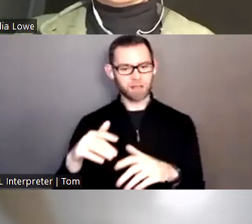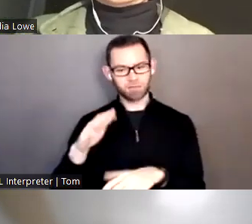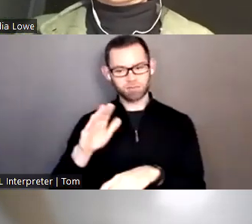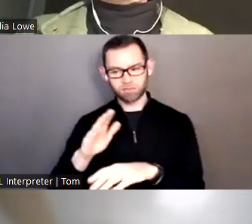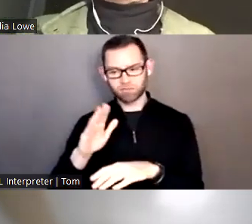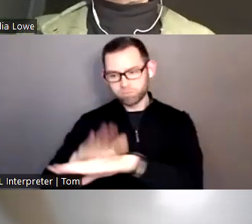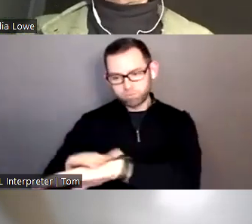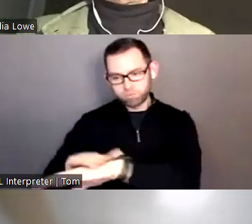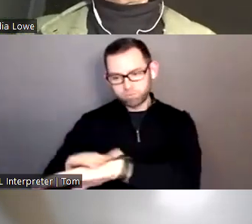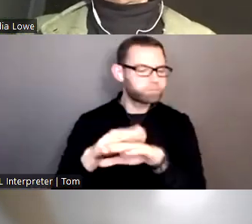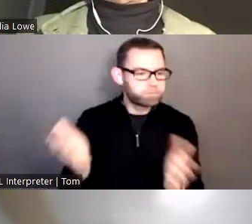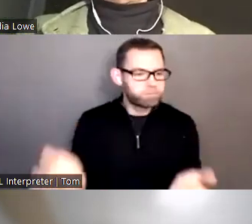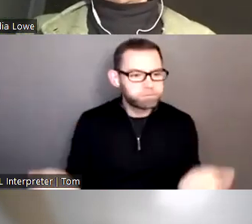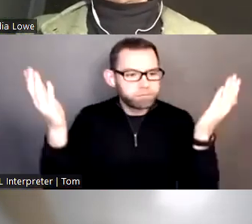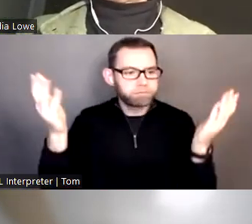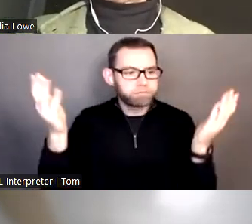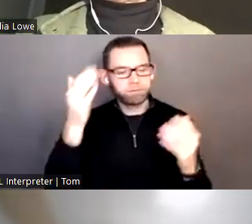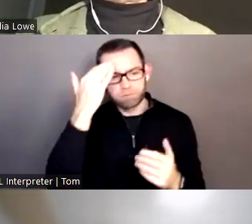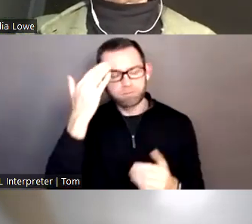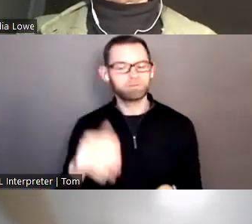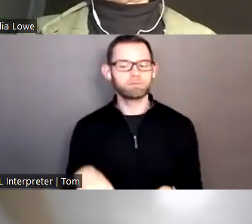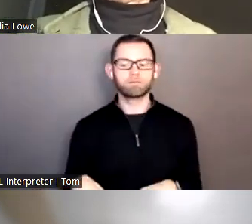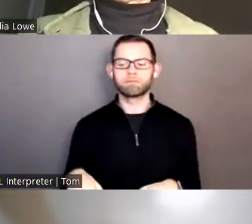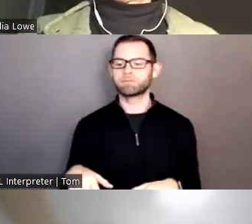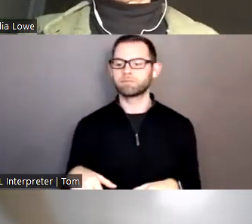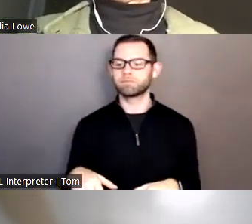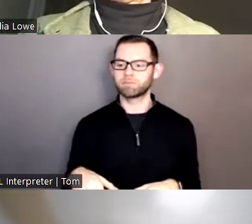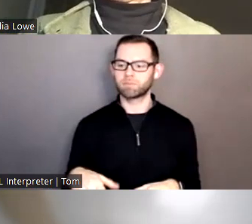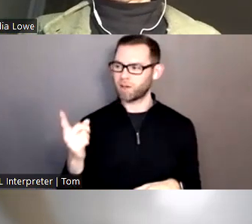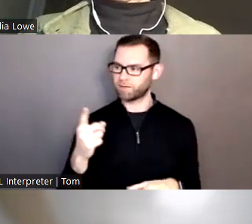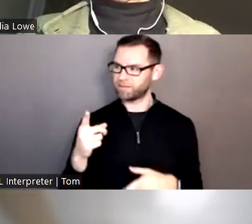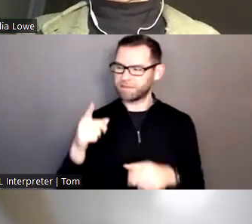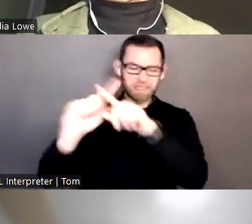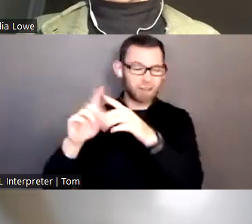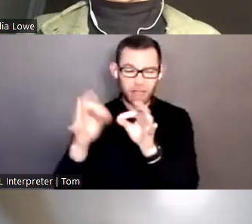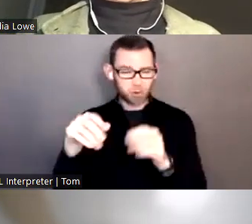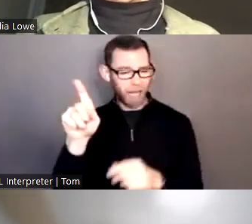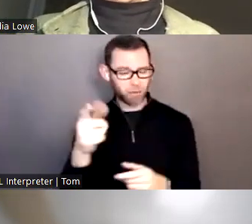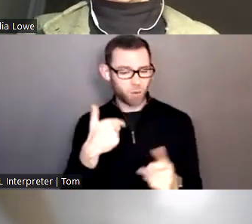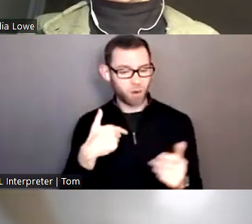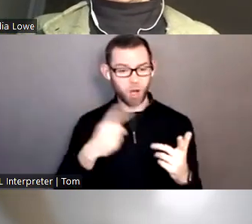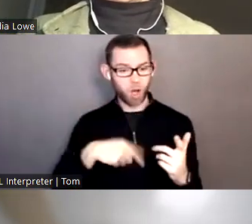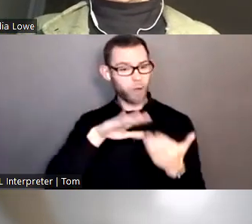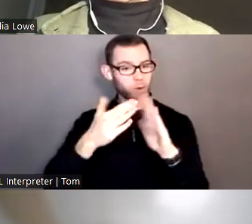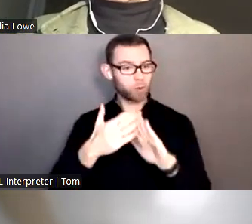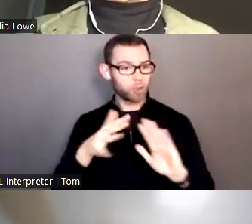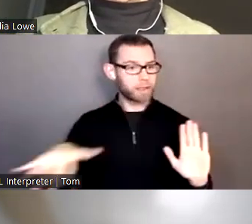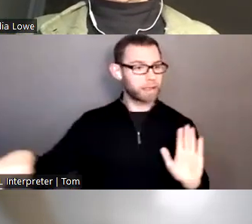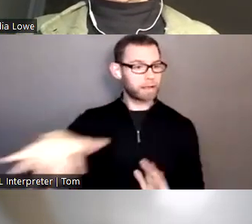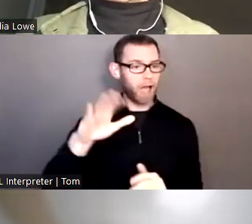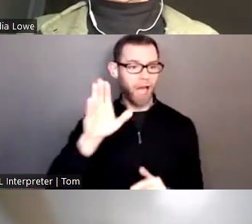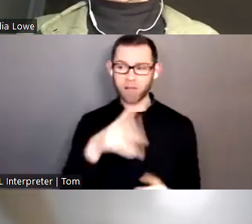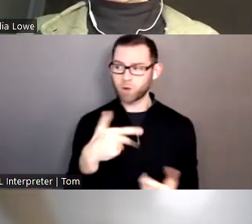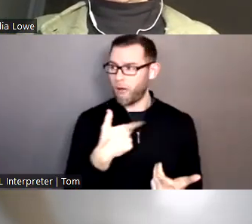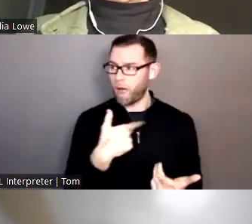the different languages. And we're a community. Everywhere I go in my neighborhood, there's all kinds of different languages, all kinds of different smells of